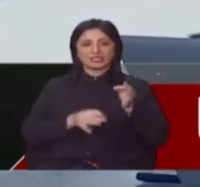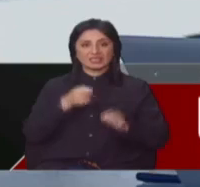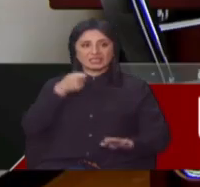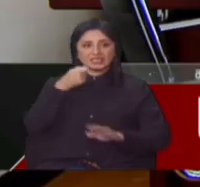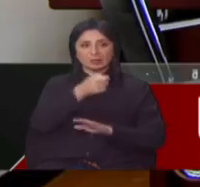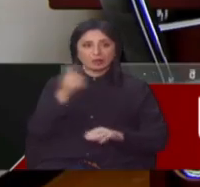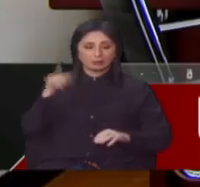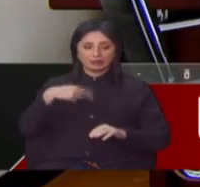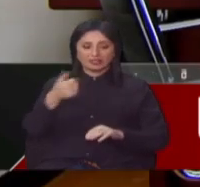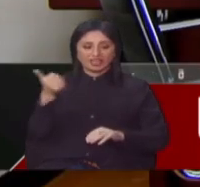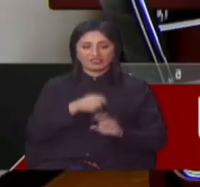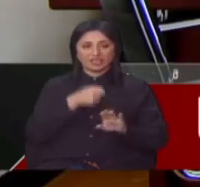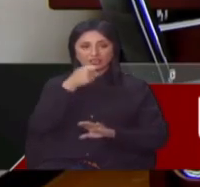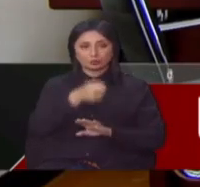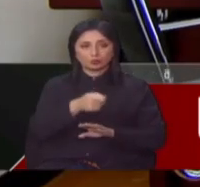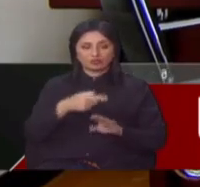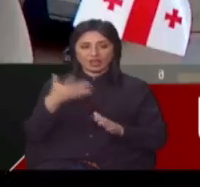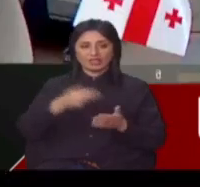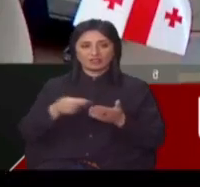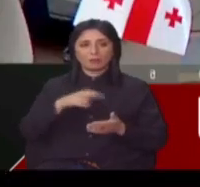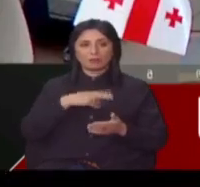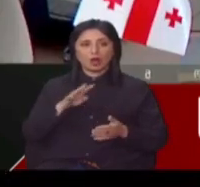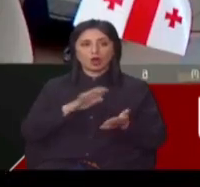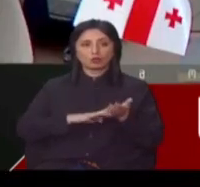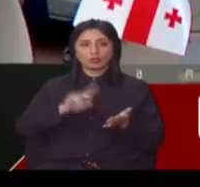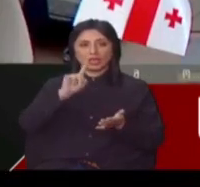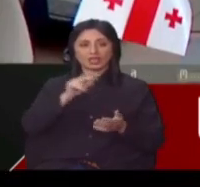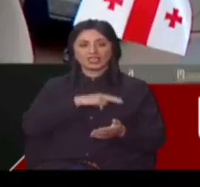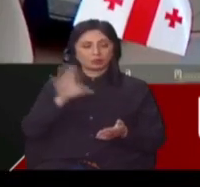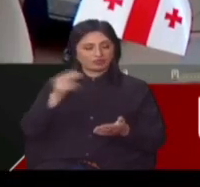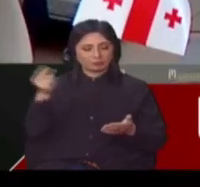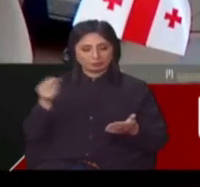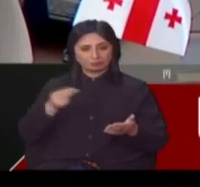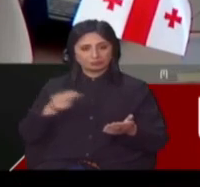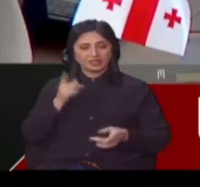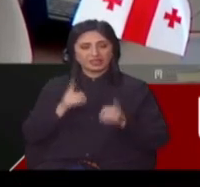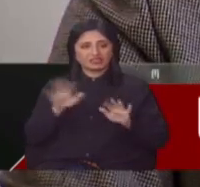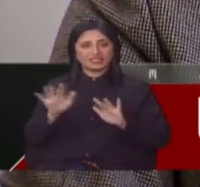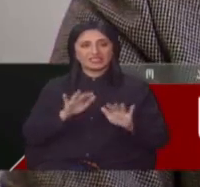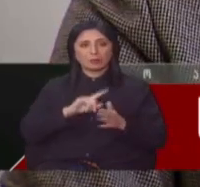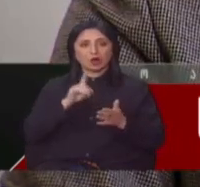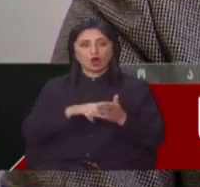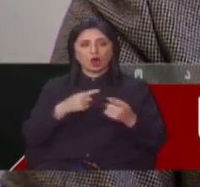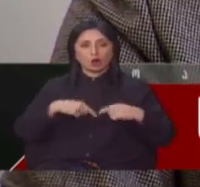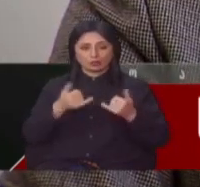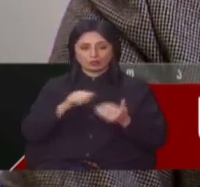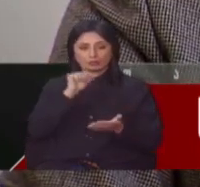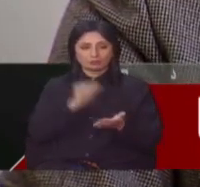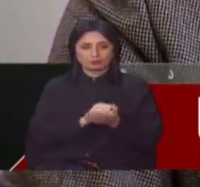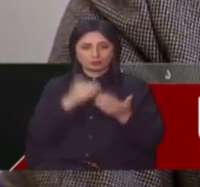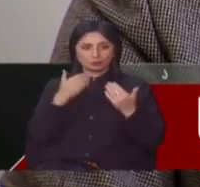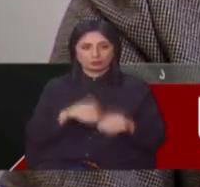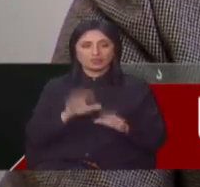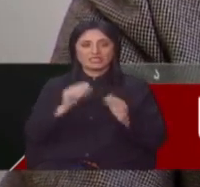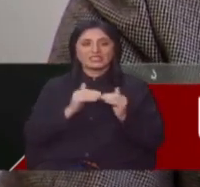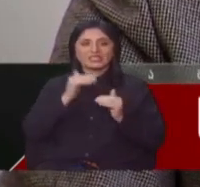mi-am dinare cu irași gada examen bazard gândeba să chelsa cer parlamentul să otmunt da erti deputate chel munt zărbis nam dulo basa procedură să gătă comitet ma drez da adastura